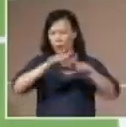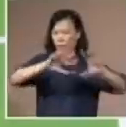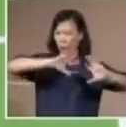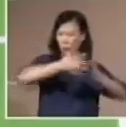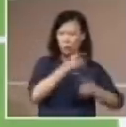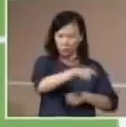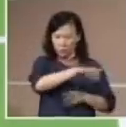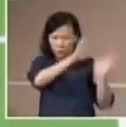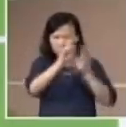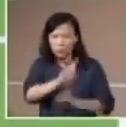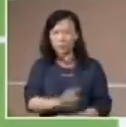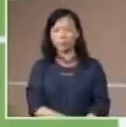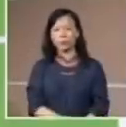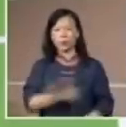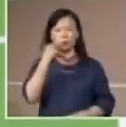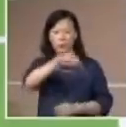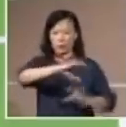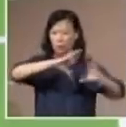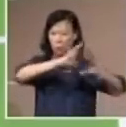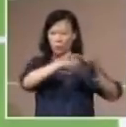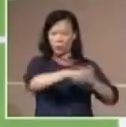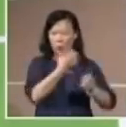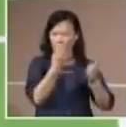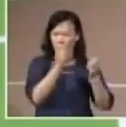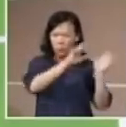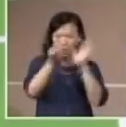的动态。伫大国动态